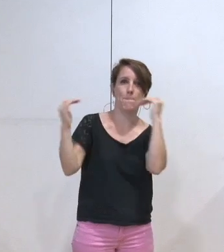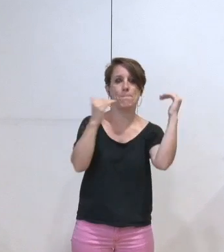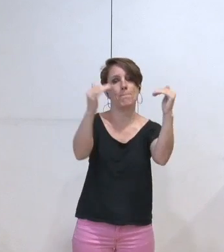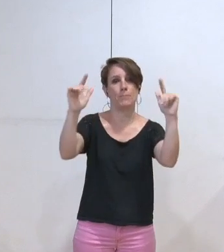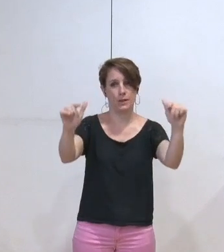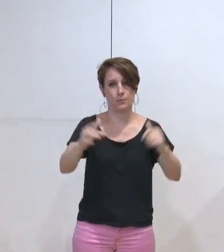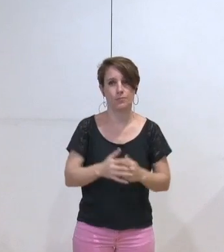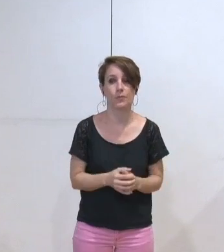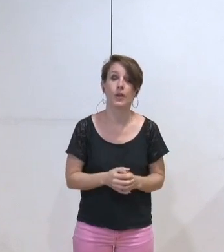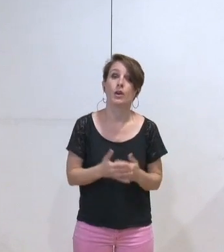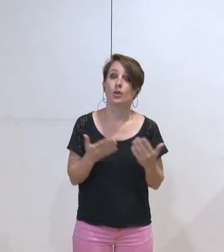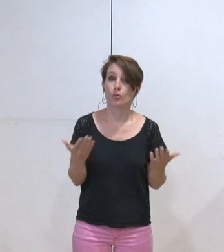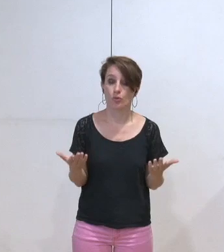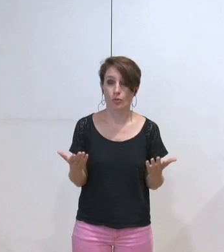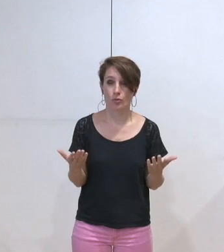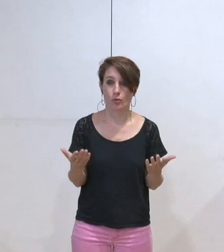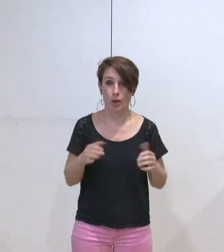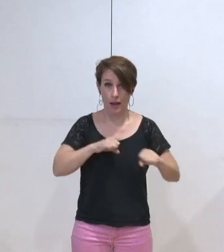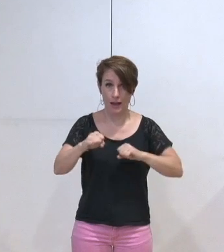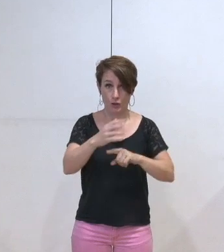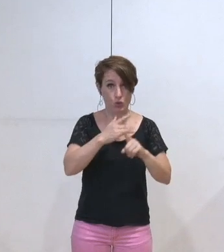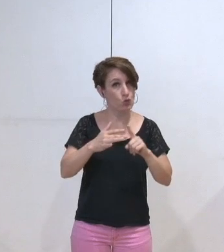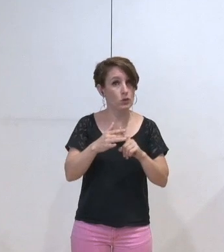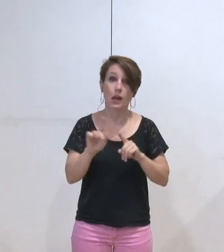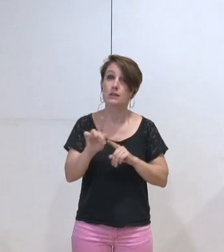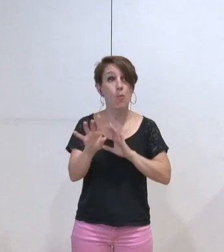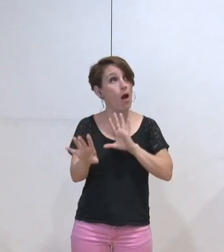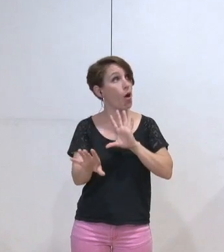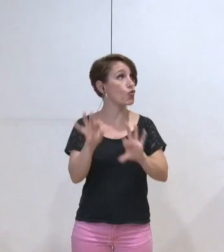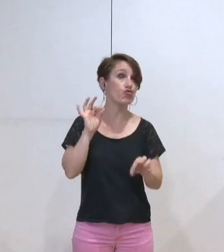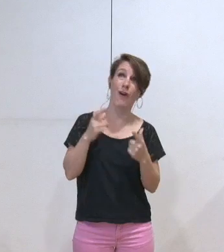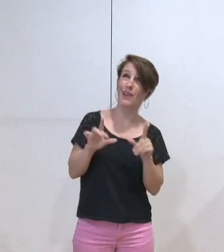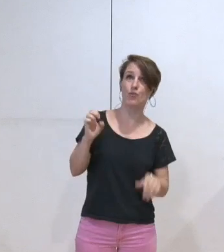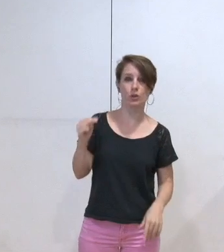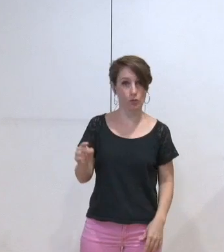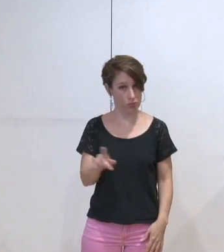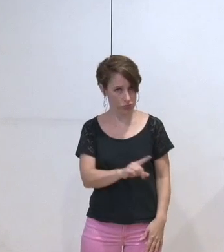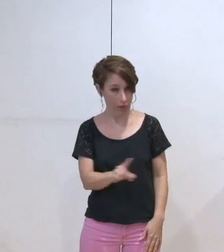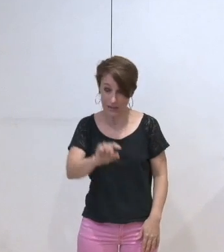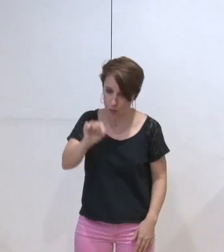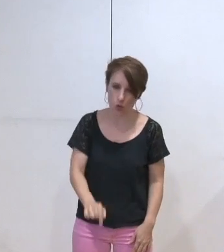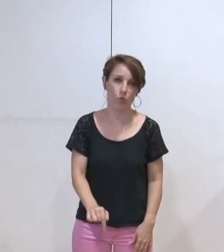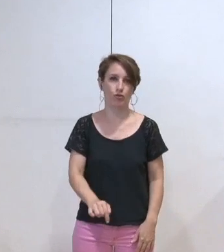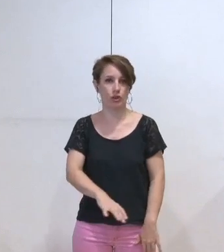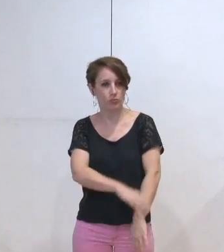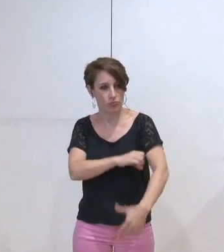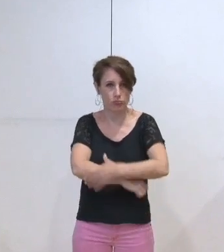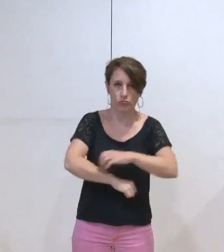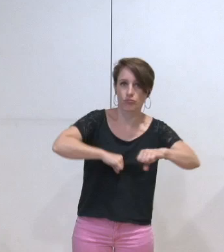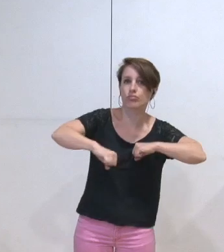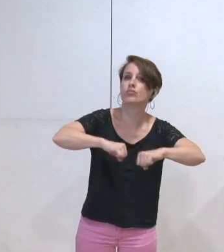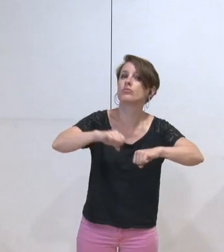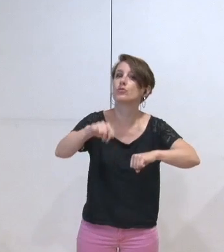agir oblige parce que l'action sociale n'est pas facultative s'il s'agit de droit ceci nous oblige à agir pour leur mise en